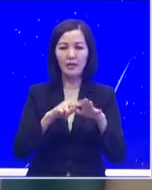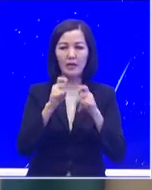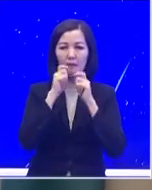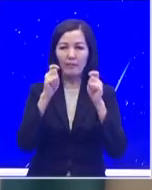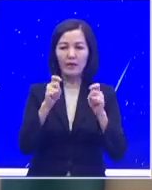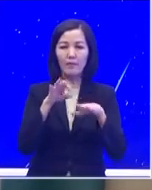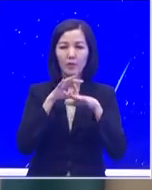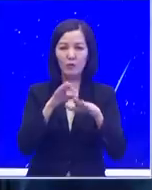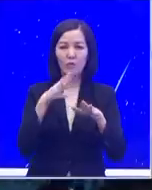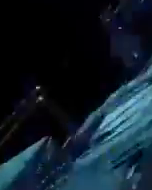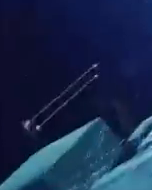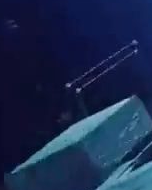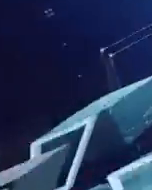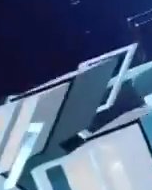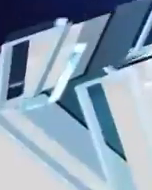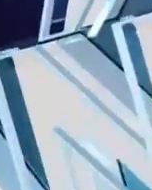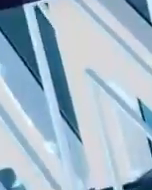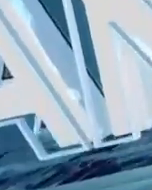марапаттау рәсімін өткіздік.